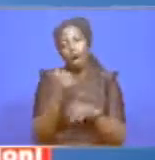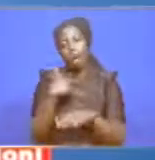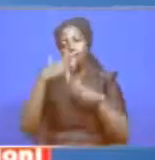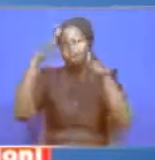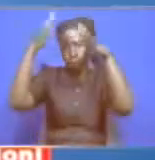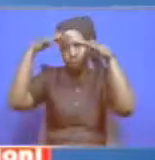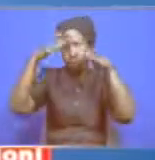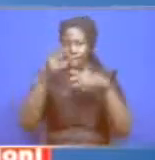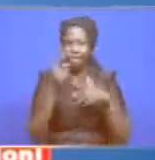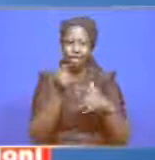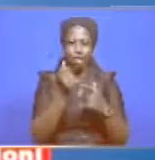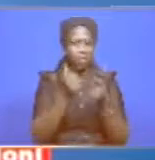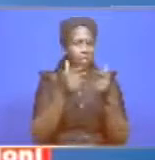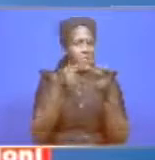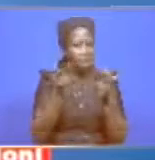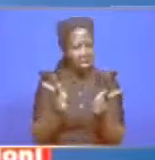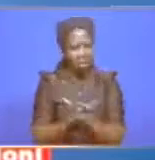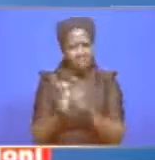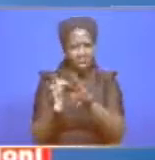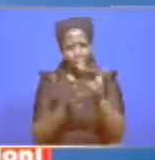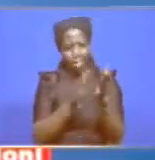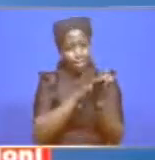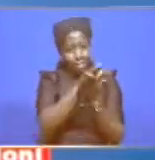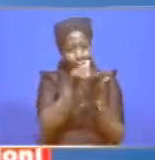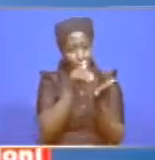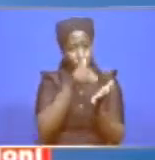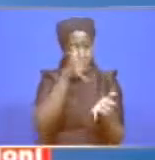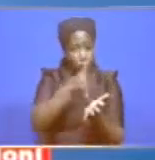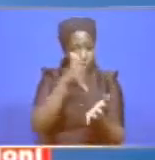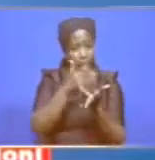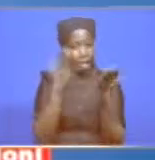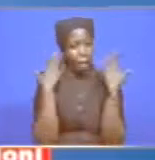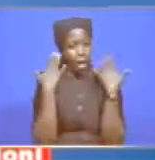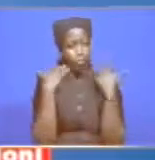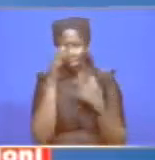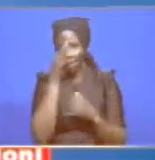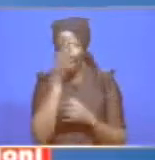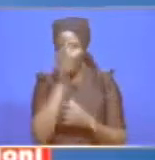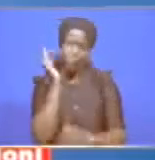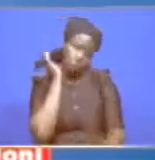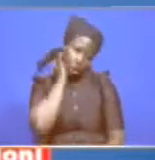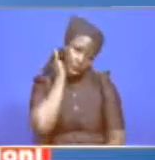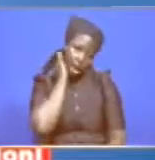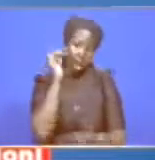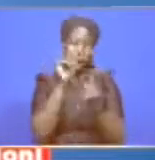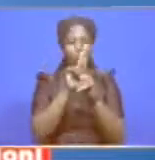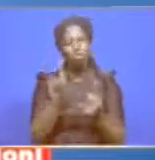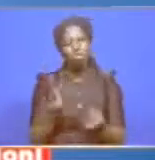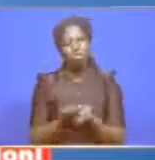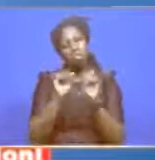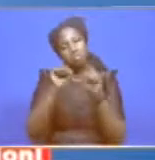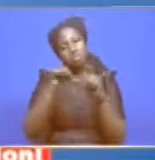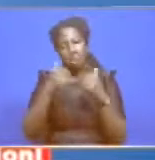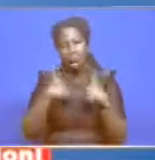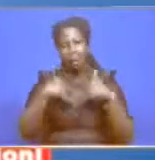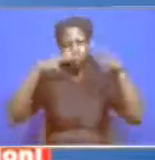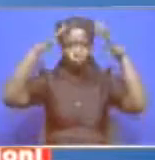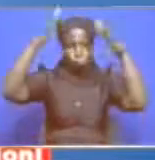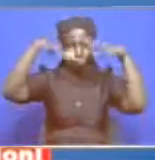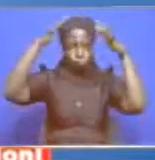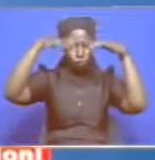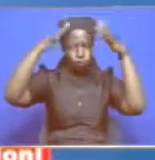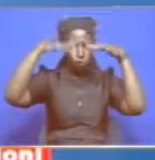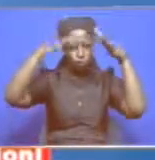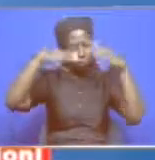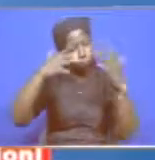maeneo machache. Sehemu za kati zikiwemo maeneo ya Meru, Nyeri, Murang'a, pia uwezekano wa mvua upo katika maeneo